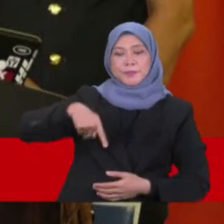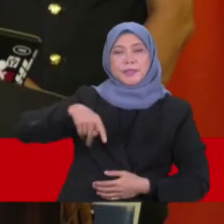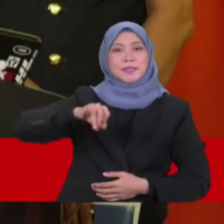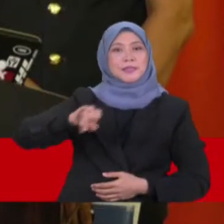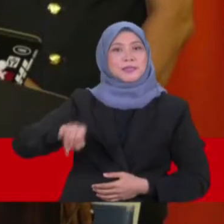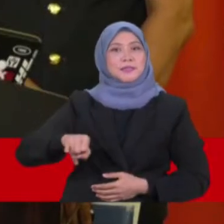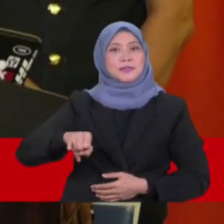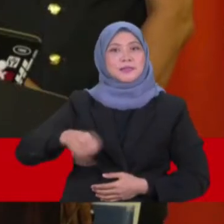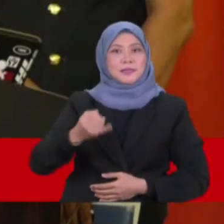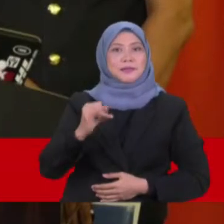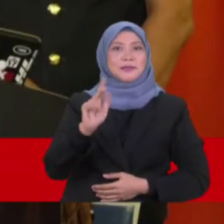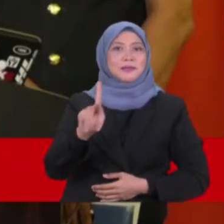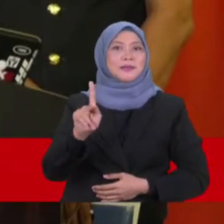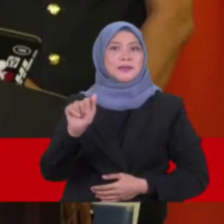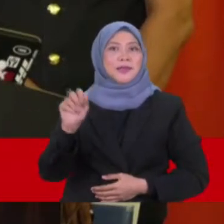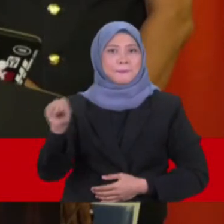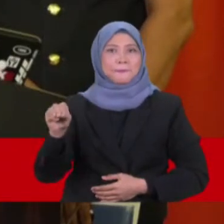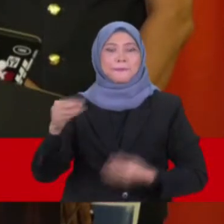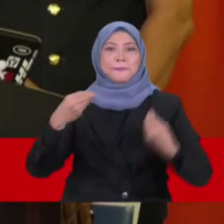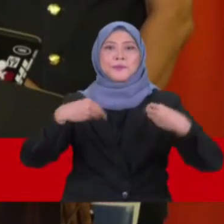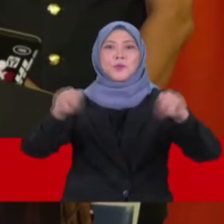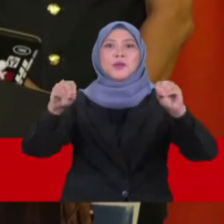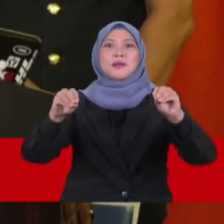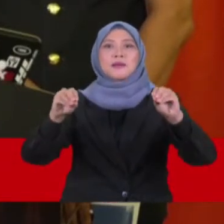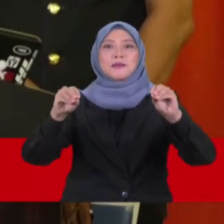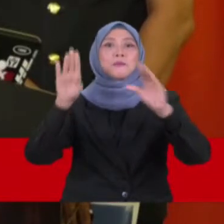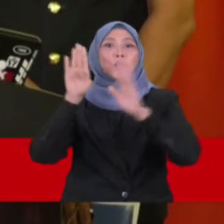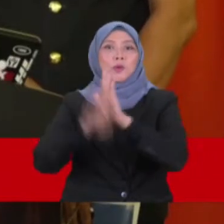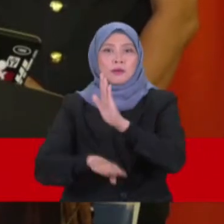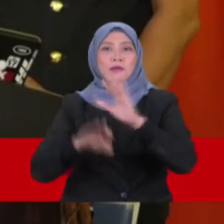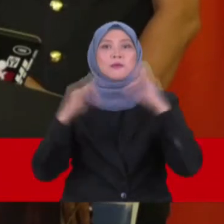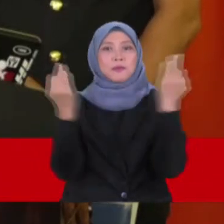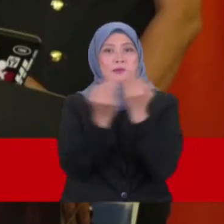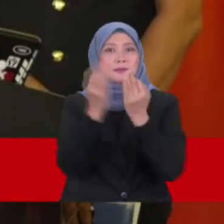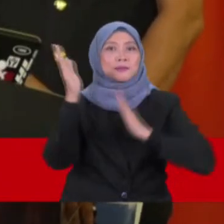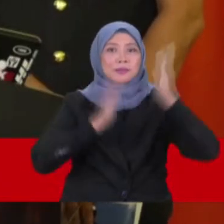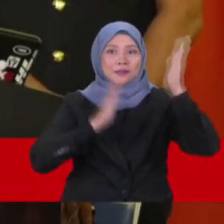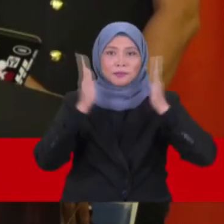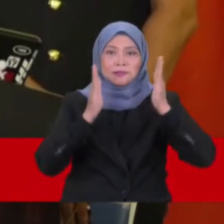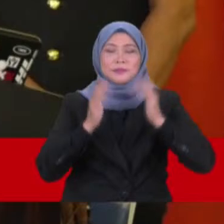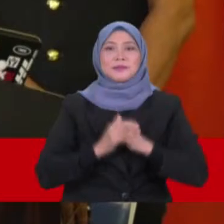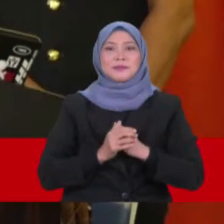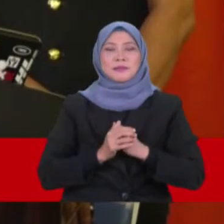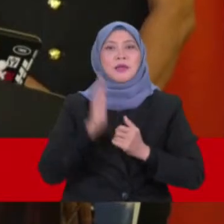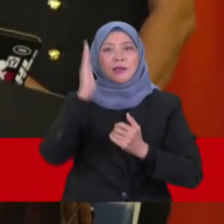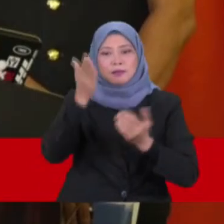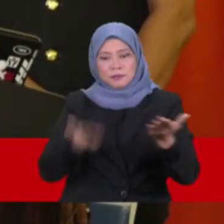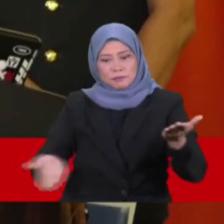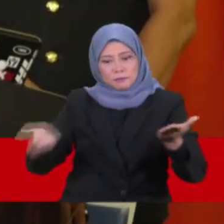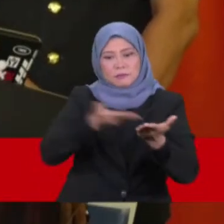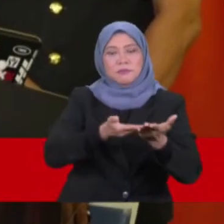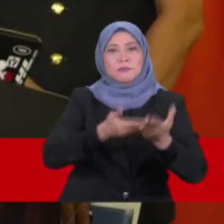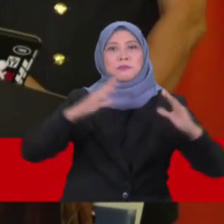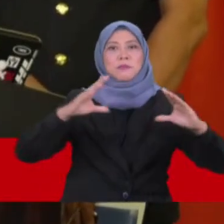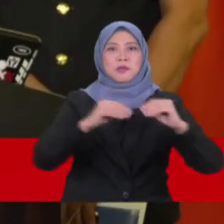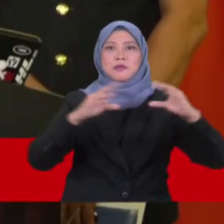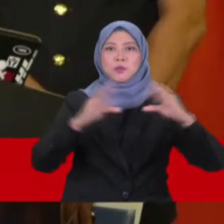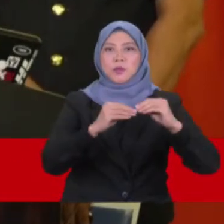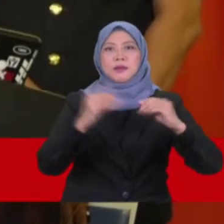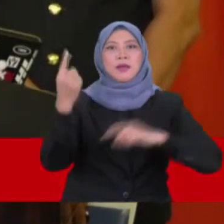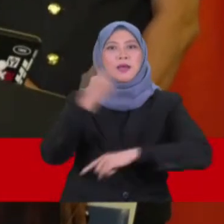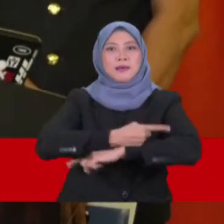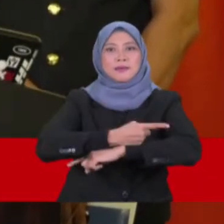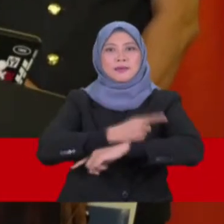PJMKM atau Program Jualan Murah Keluarga Malaysia akan dibuat di mesyuarat tiap hari